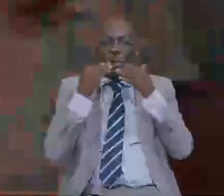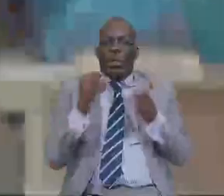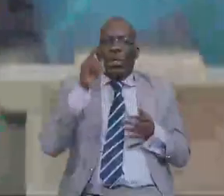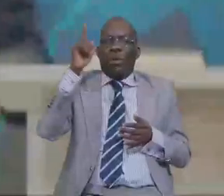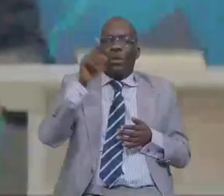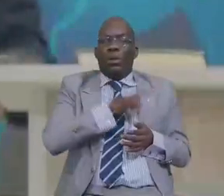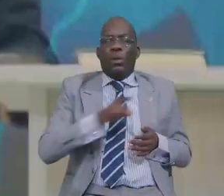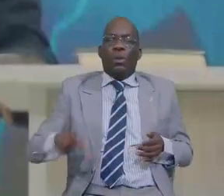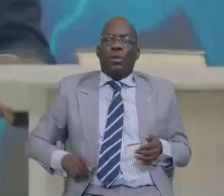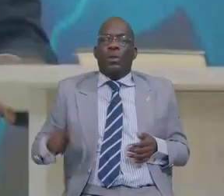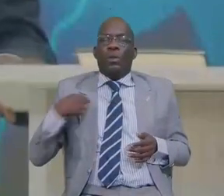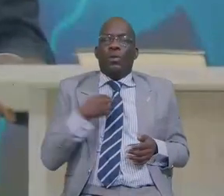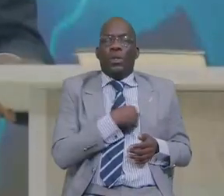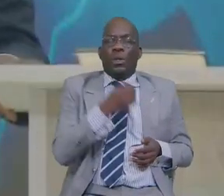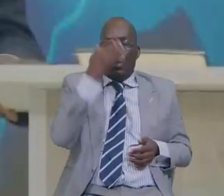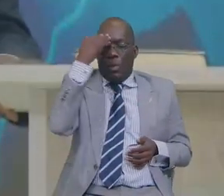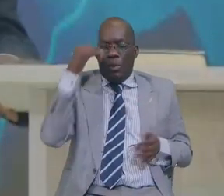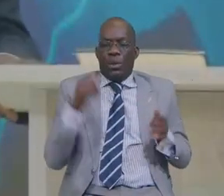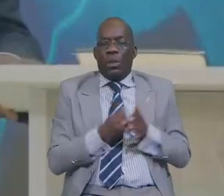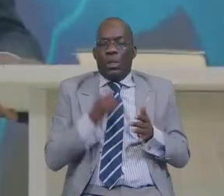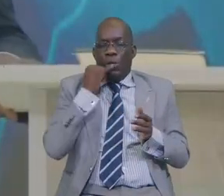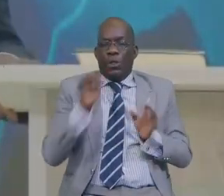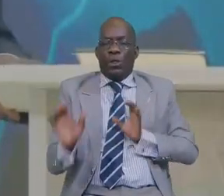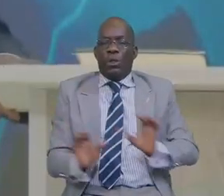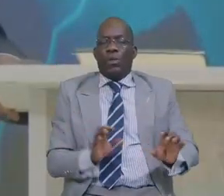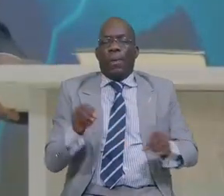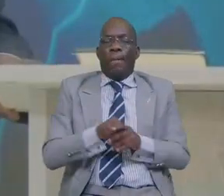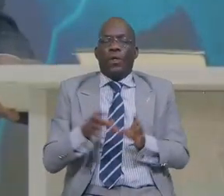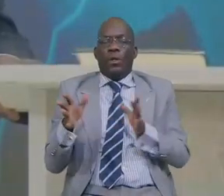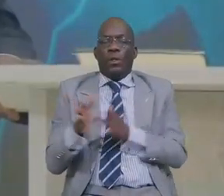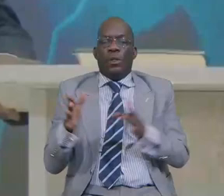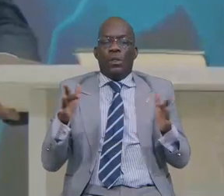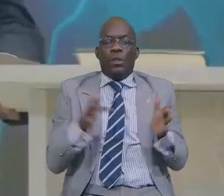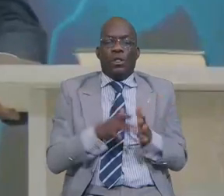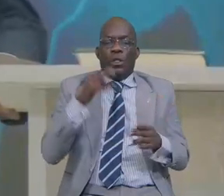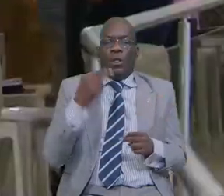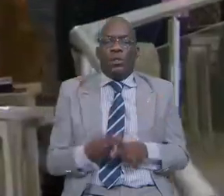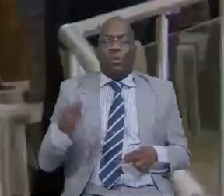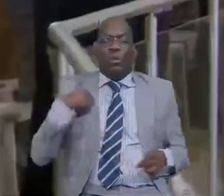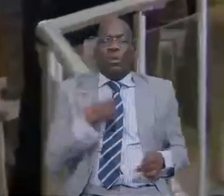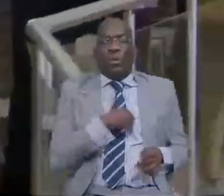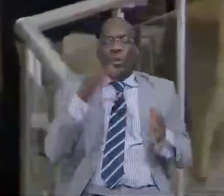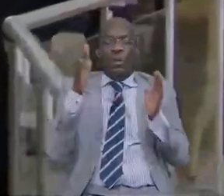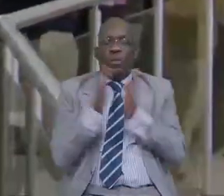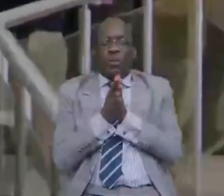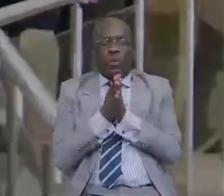Seigneur. Nous savons que c'est fait. Au nom de Jésus, nous prions.